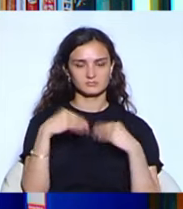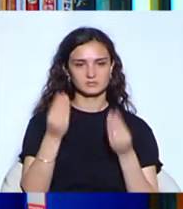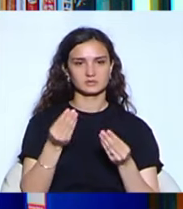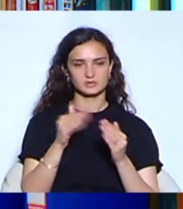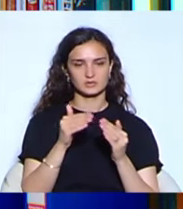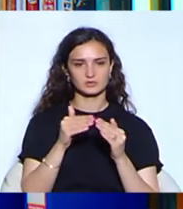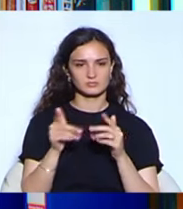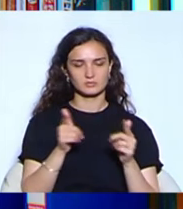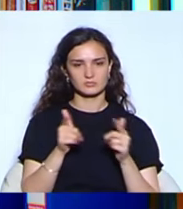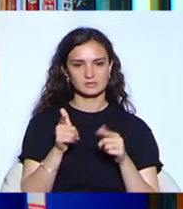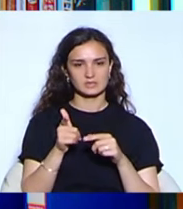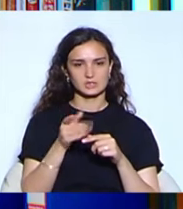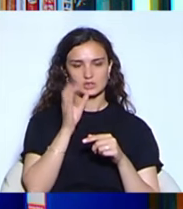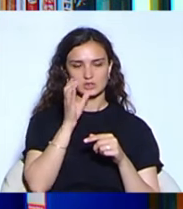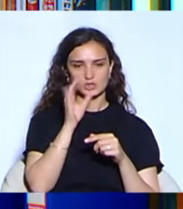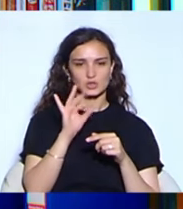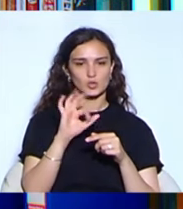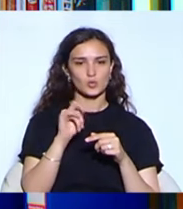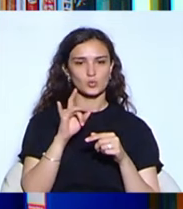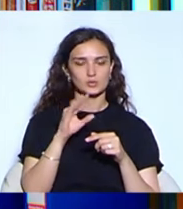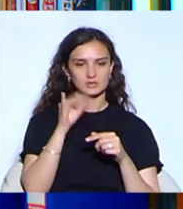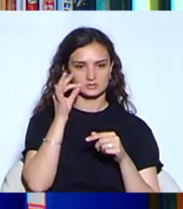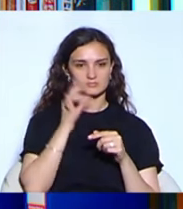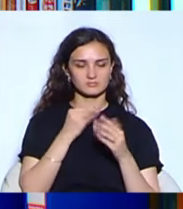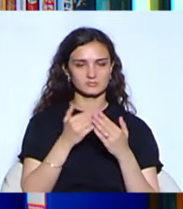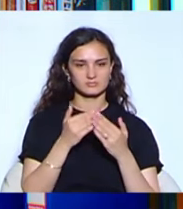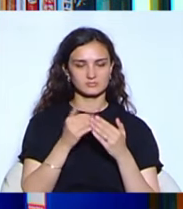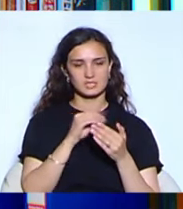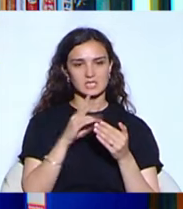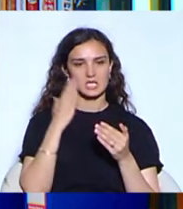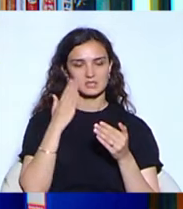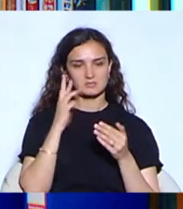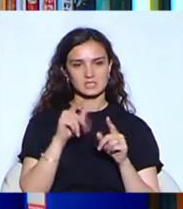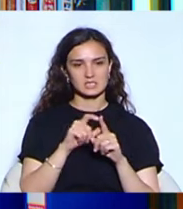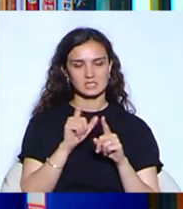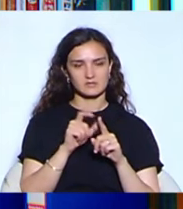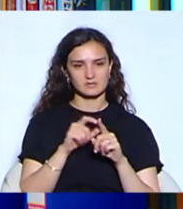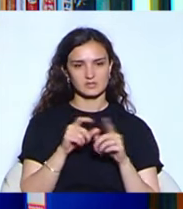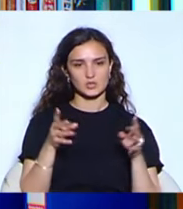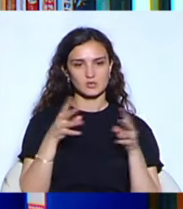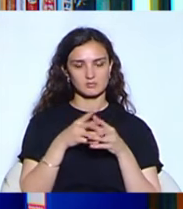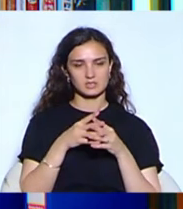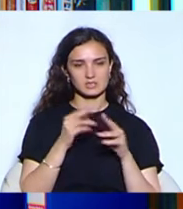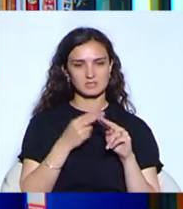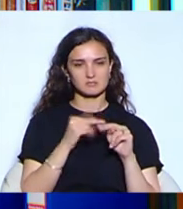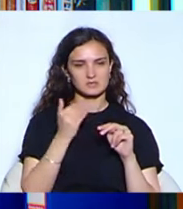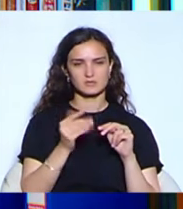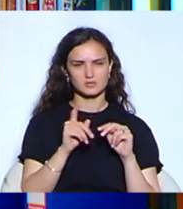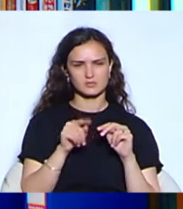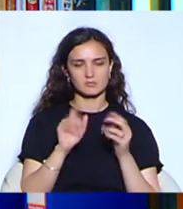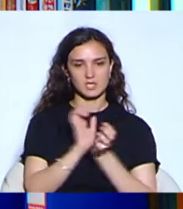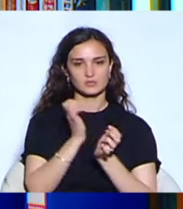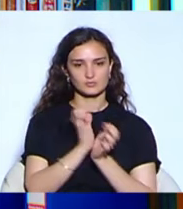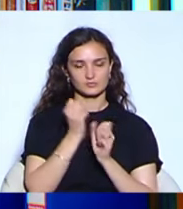შინ მომზადებული იოგურტი. ან მაგალითად გამოიყენეთ ატმის და ქლიავის კომბინაცია იმისათვის, რომ